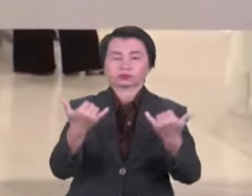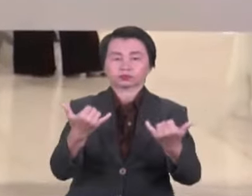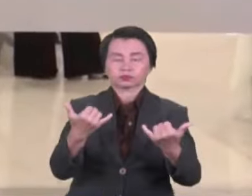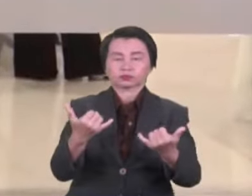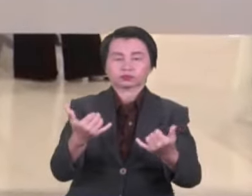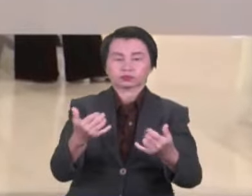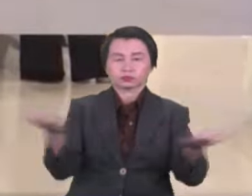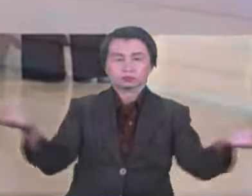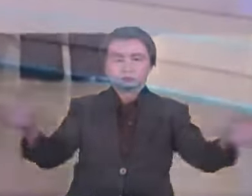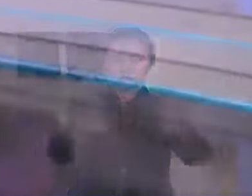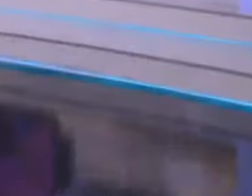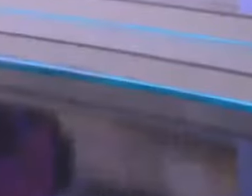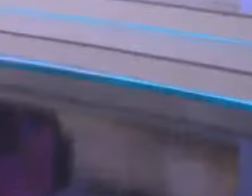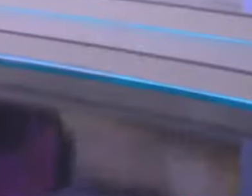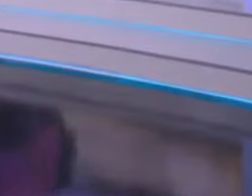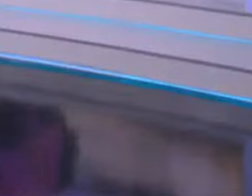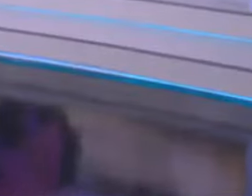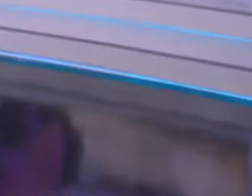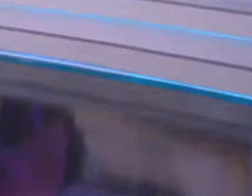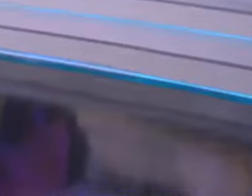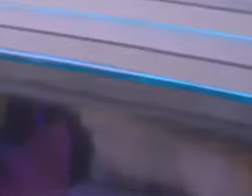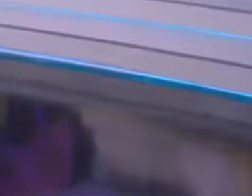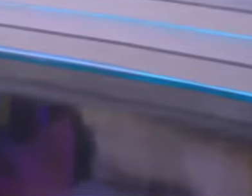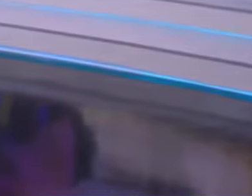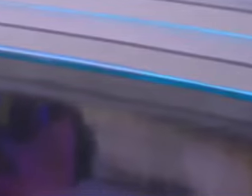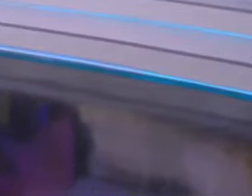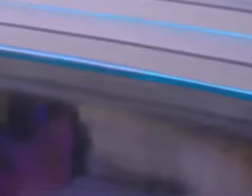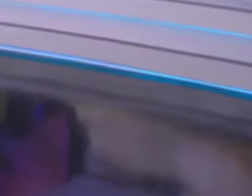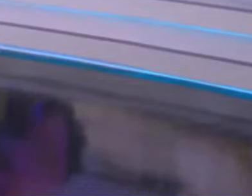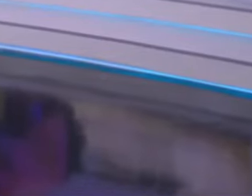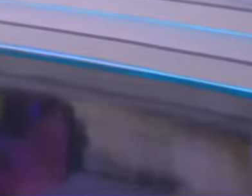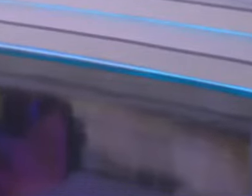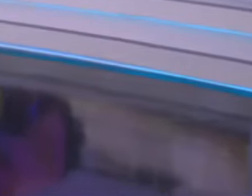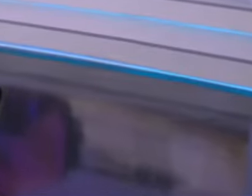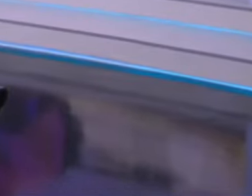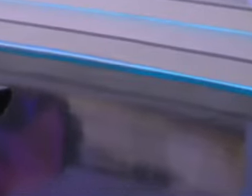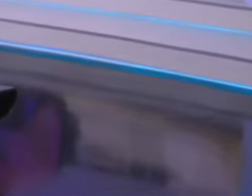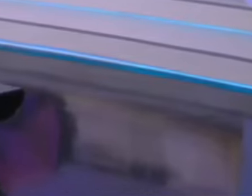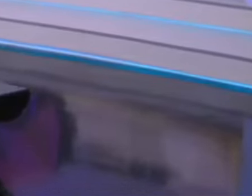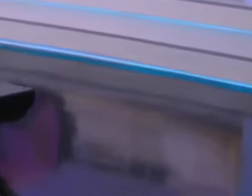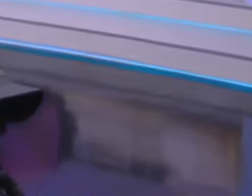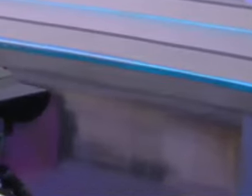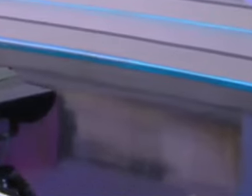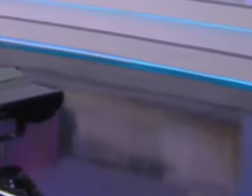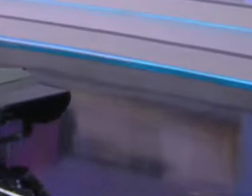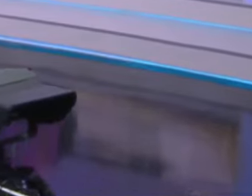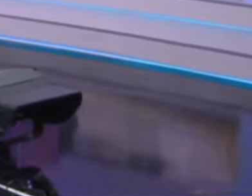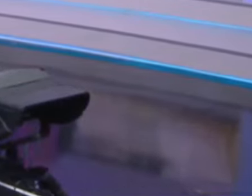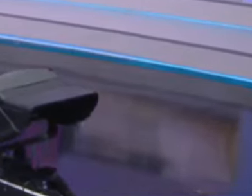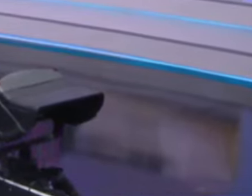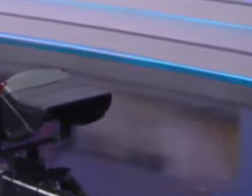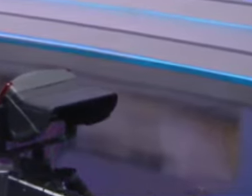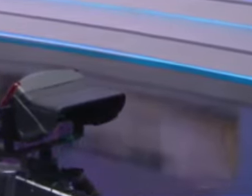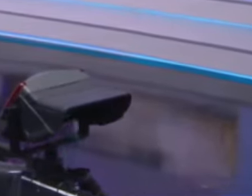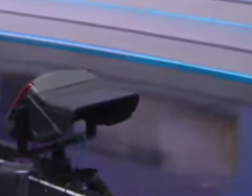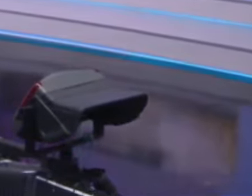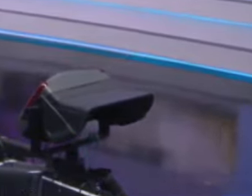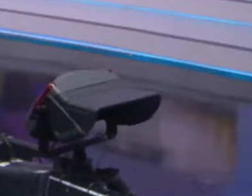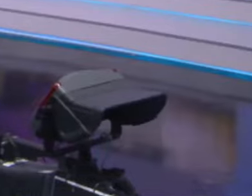terkini bagi penutupan Dewan Pengundian Awal di Kem Segenting Port Dickson yang sahih di RTM